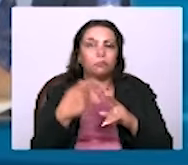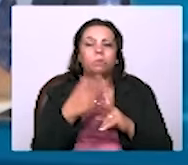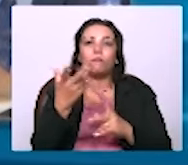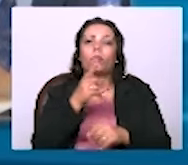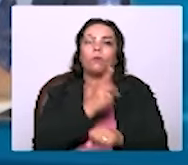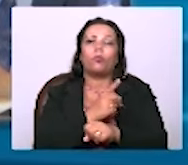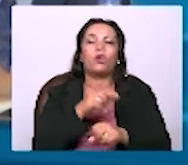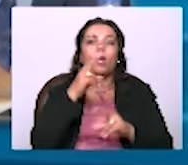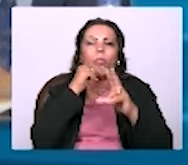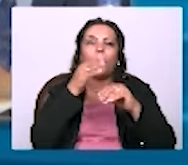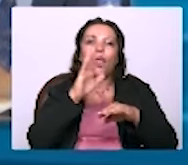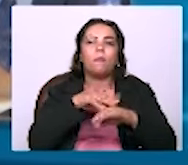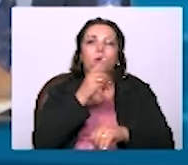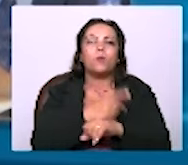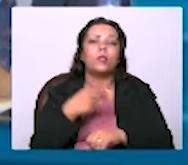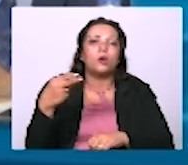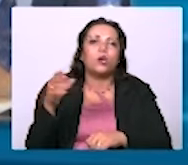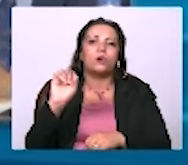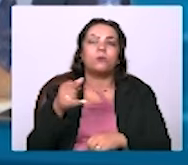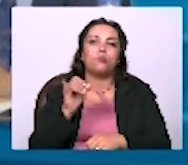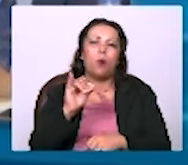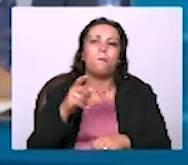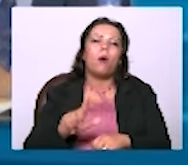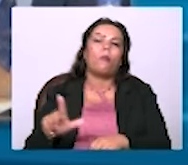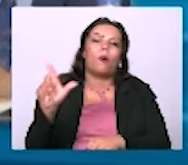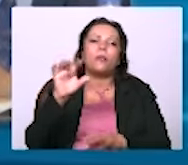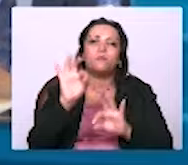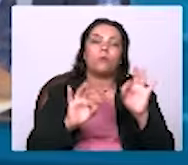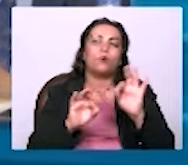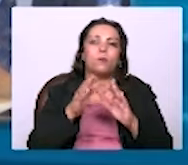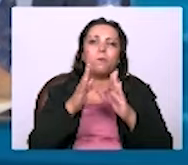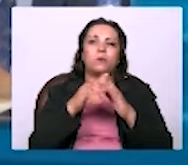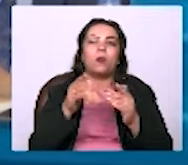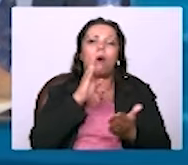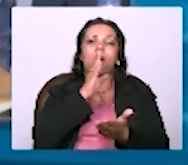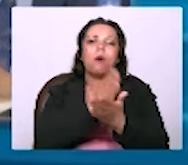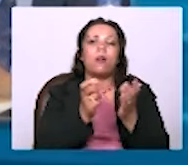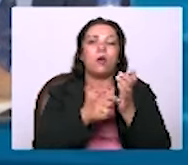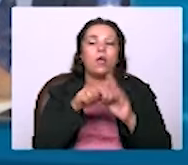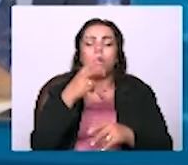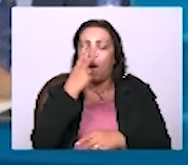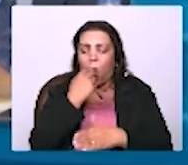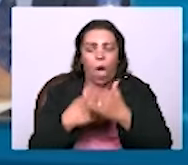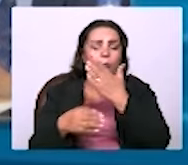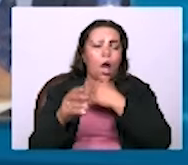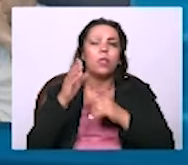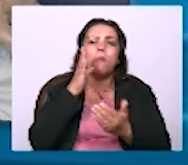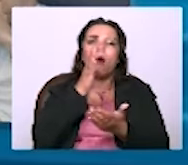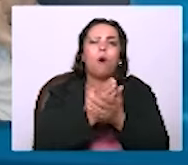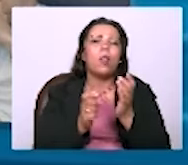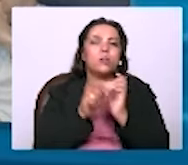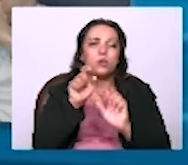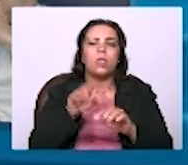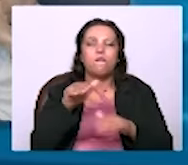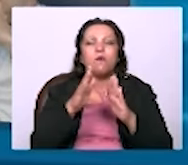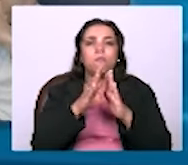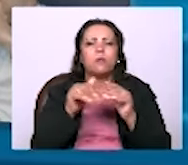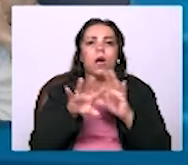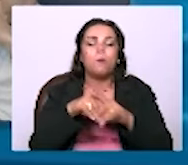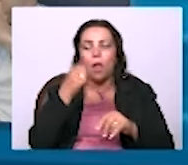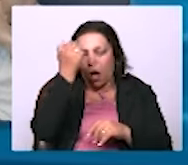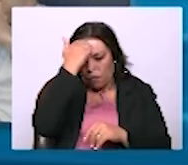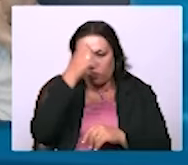هتكلم فيها الاستاذ عصام شيحه رئيس المنظمه المصريه لحقوق الانسان التي تعد اقدم منظمه حقوق انسان في مصر نشات